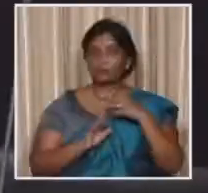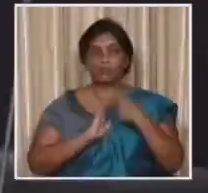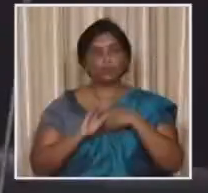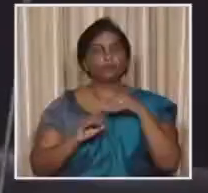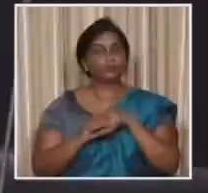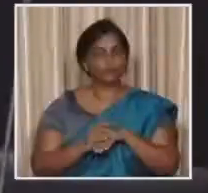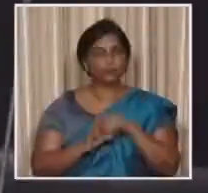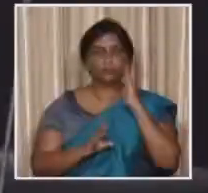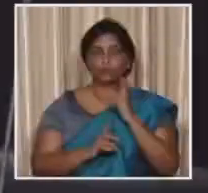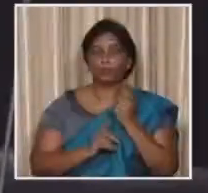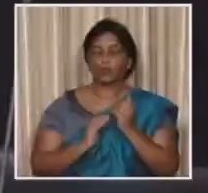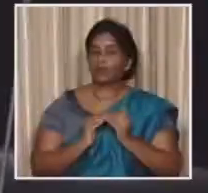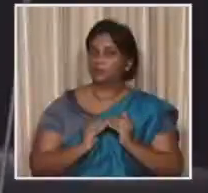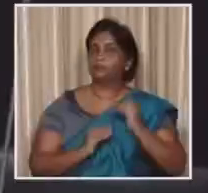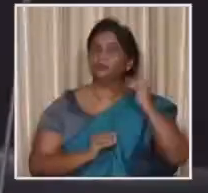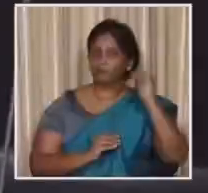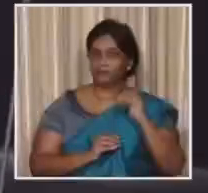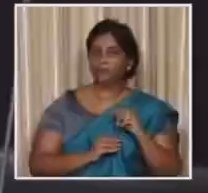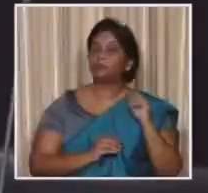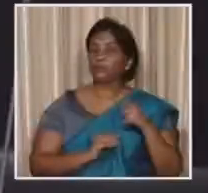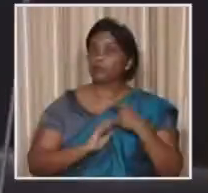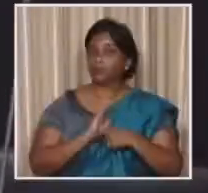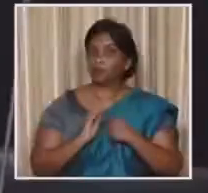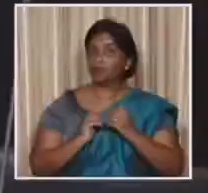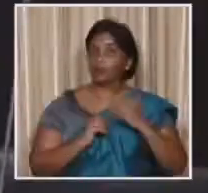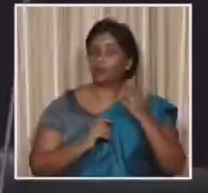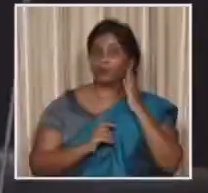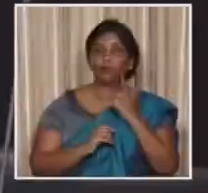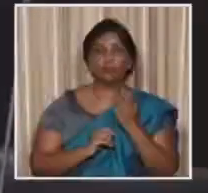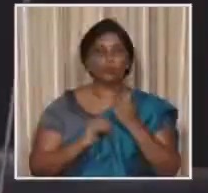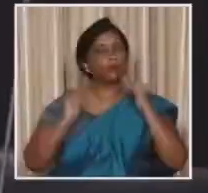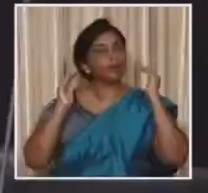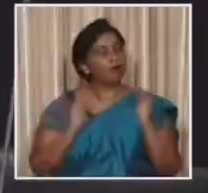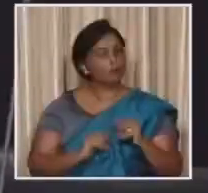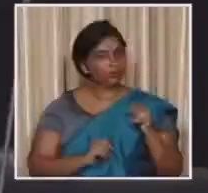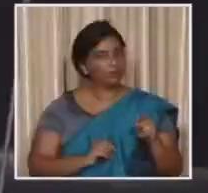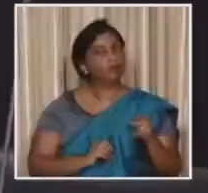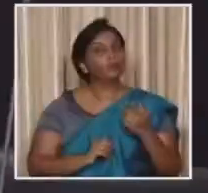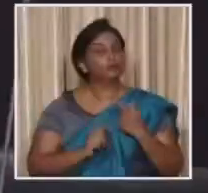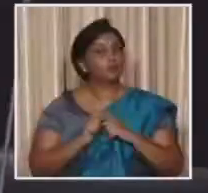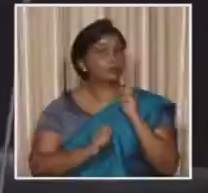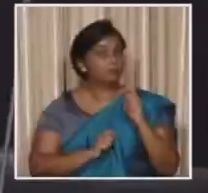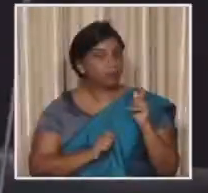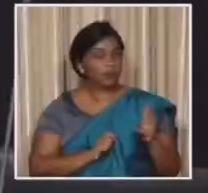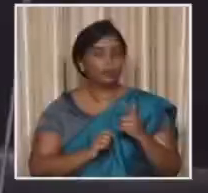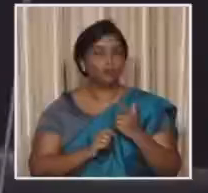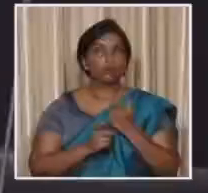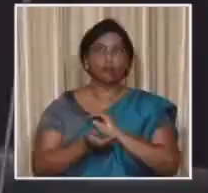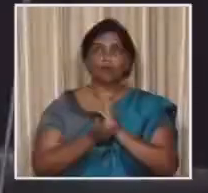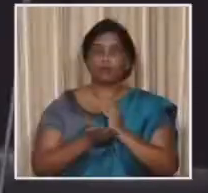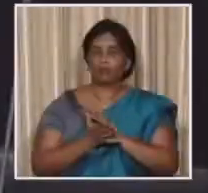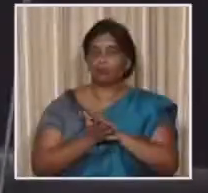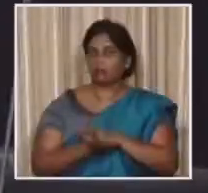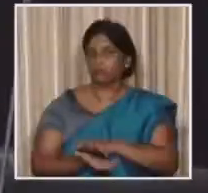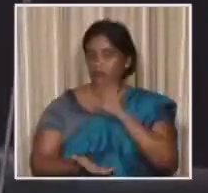ඇතුළට එන විදේශ විනිමය වැඩි කරගන්න රටින් පිටට යන විදේශ විනිමය අඩු කරගෙන ගෙවුම් ශේෂයේ ජංගම ගිණුමේ අතිරික්තයක්